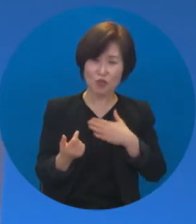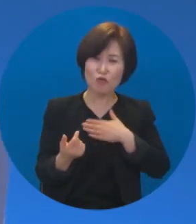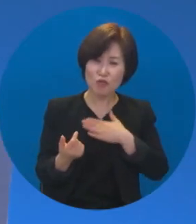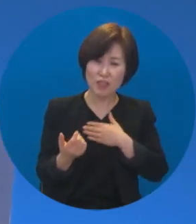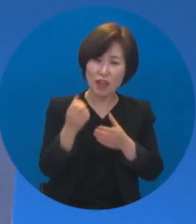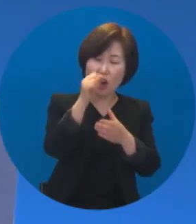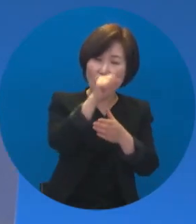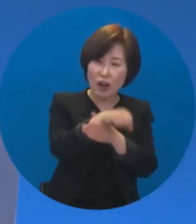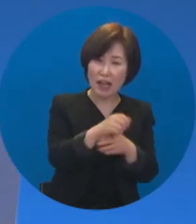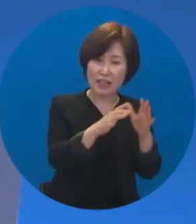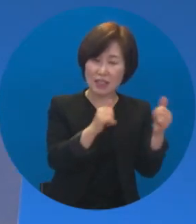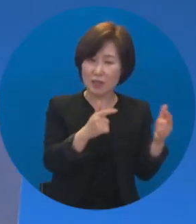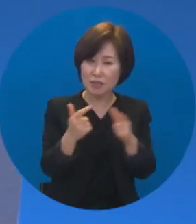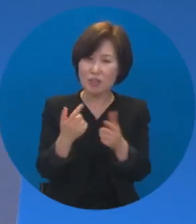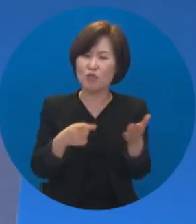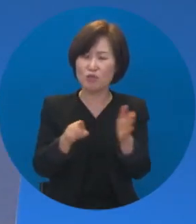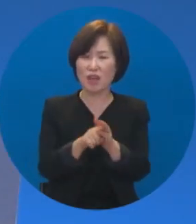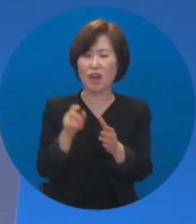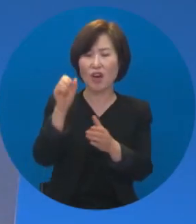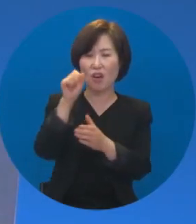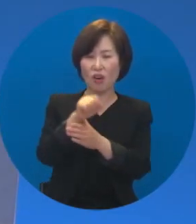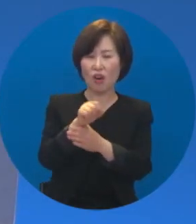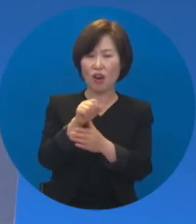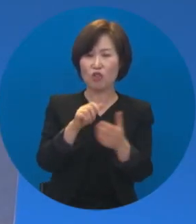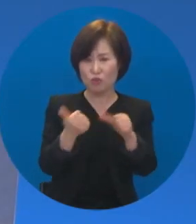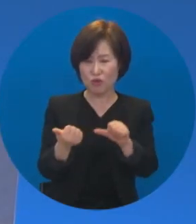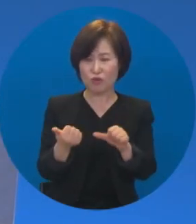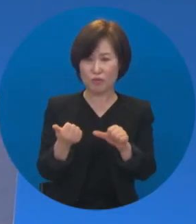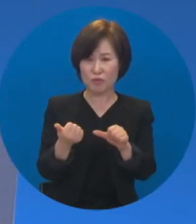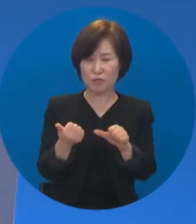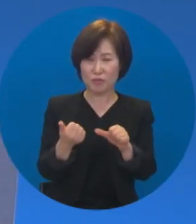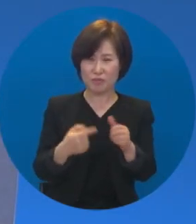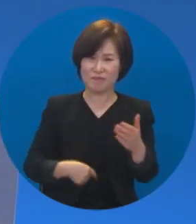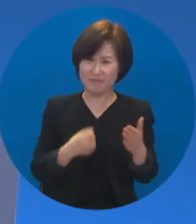죽기로 결정하는 것, 불편함을 감수하는 것,